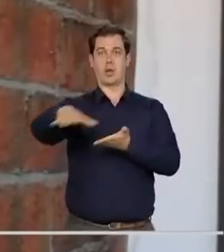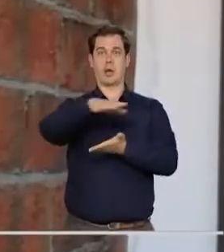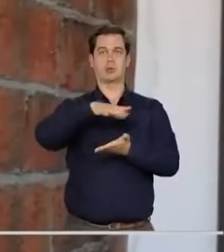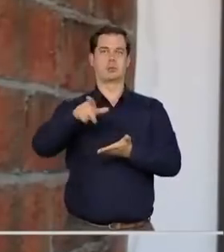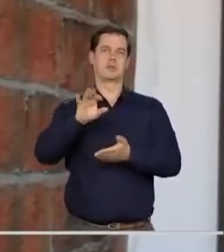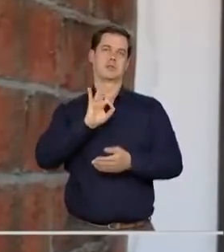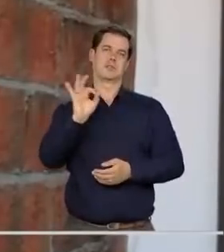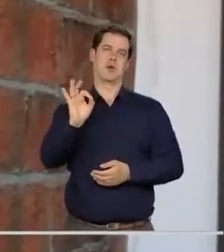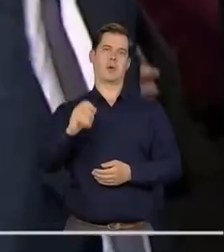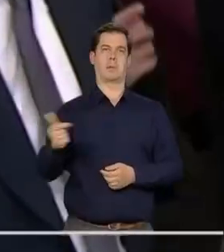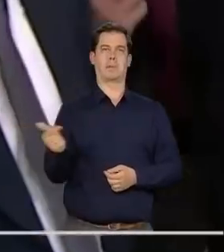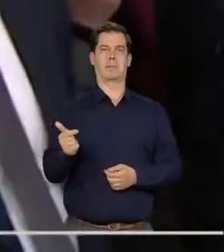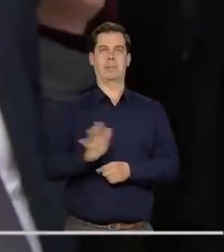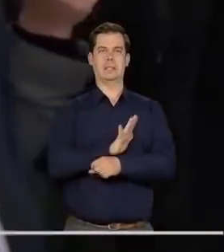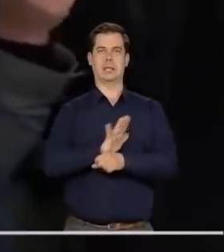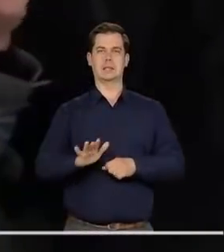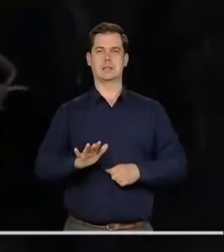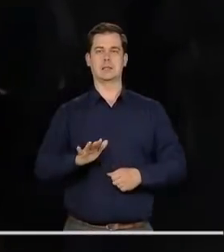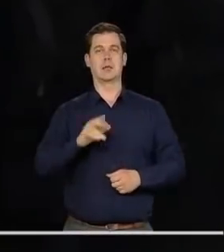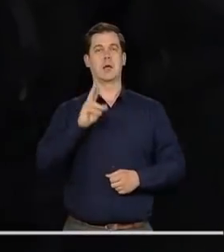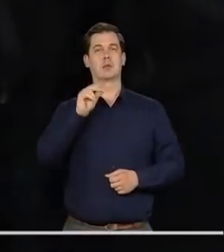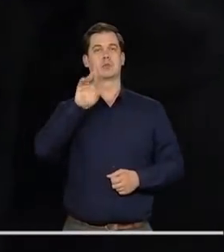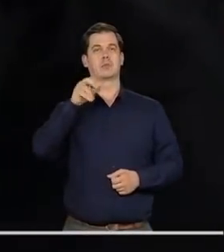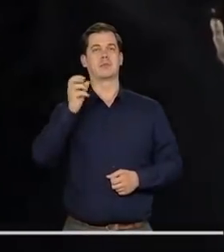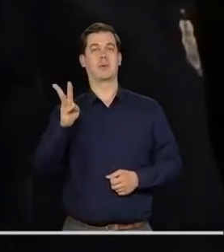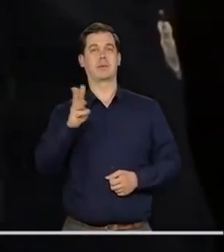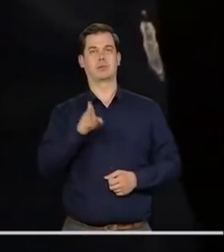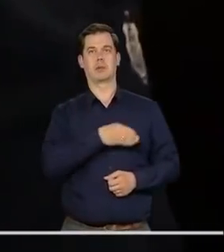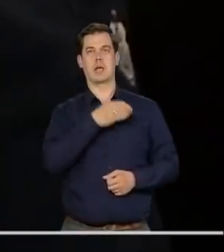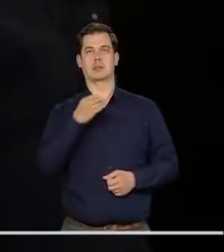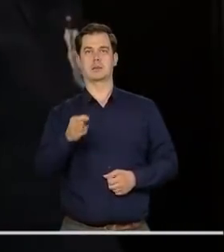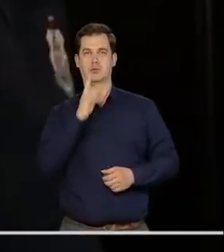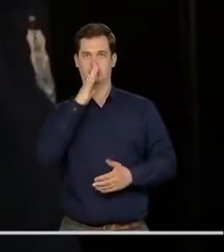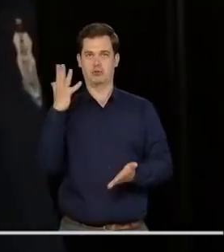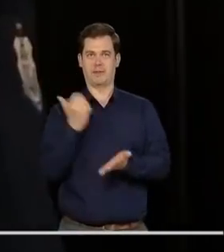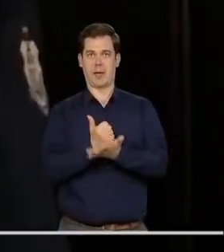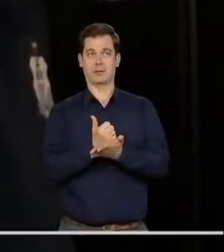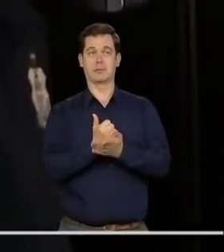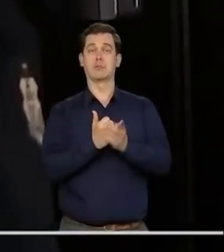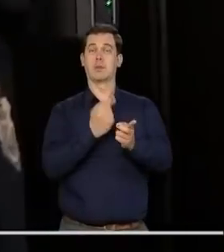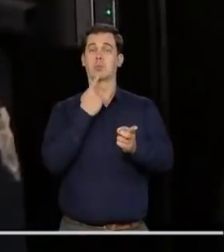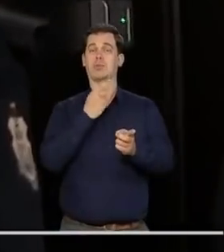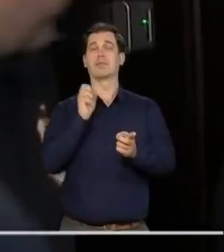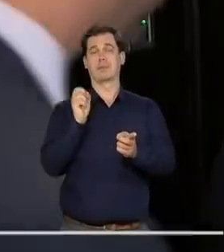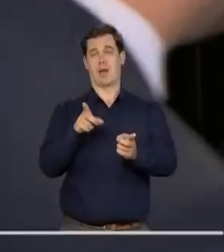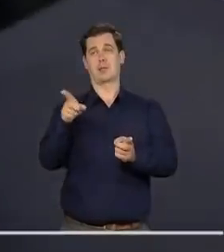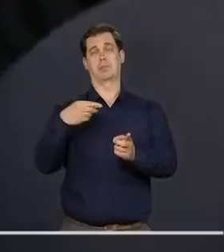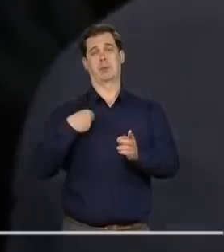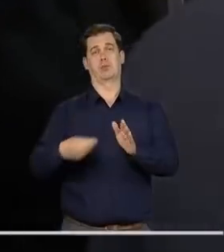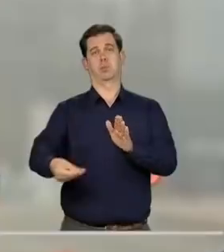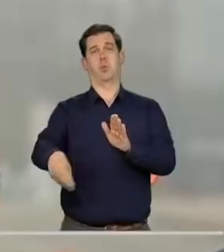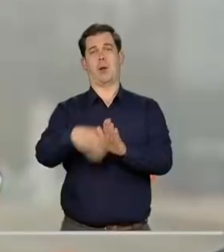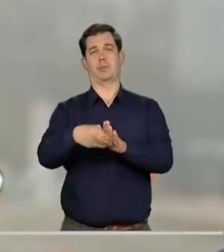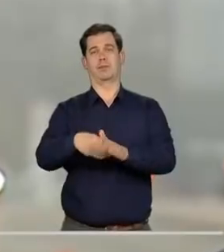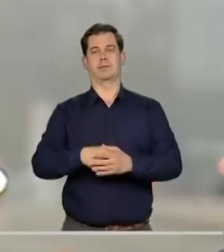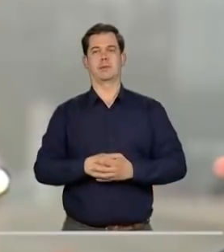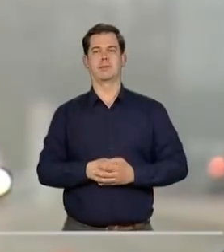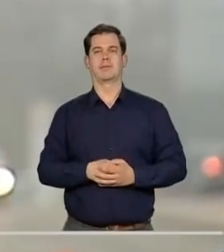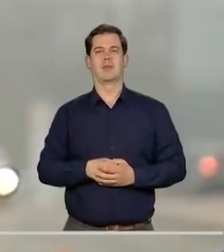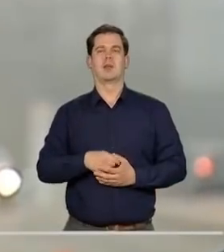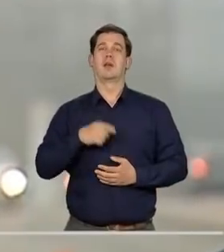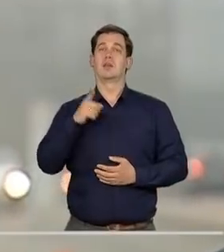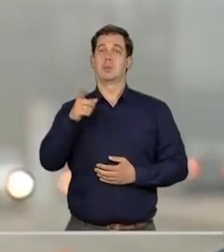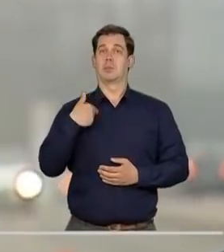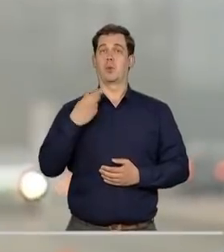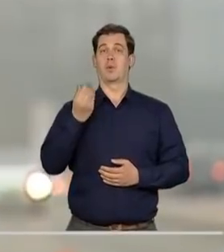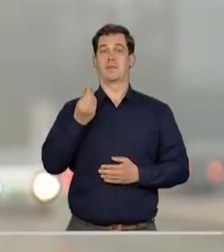swój prywatny folwark. Pan Przemysław ze Szczecina to kolejny świadek, który twierdzi, że marszałek Senatu brał pieniądze od pacjentów. Wręczono